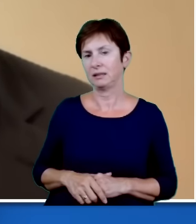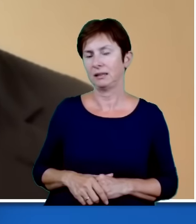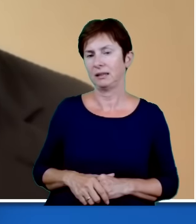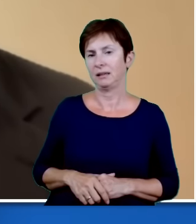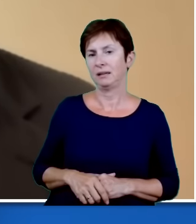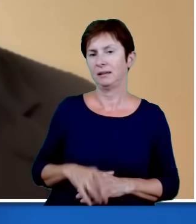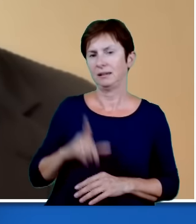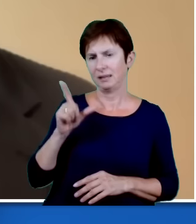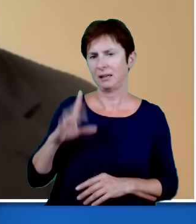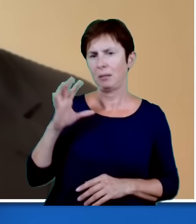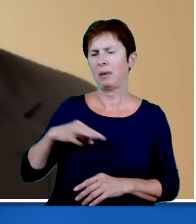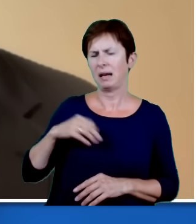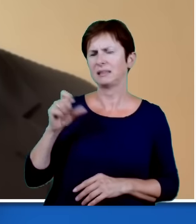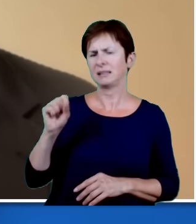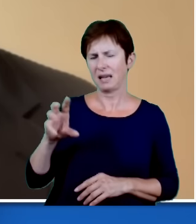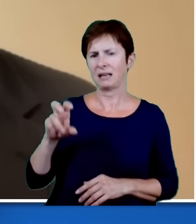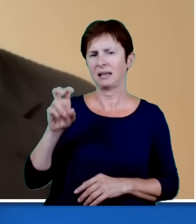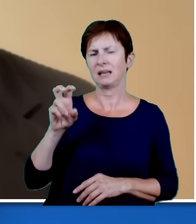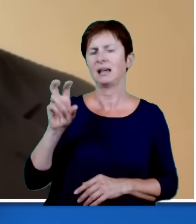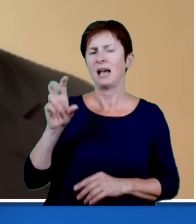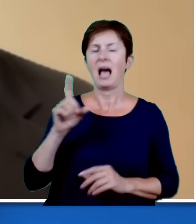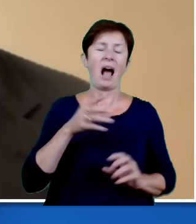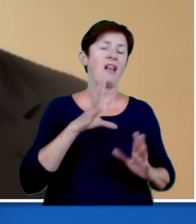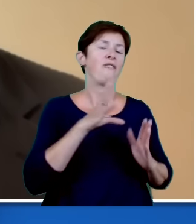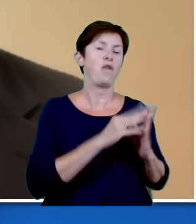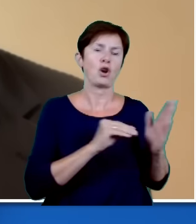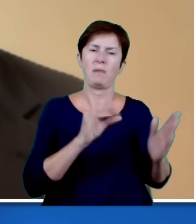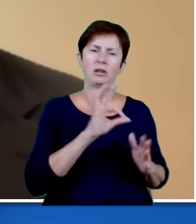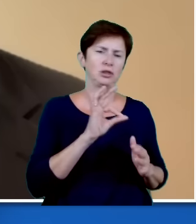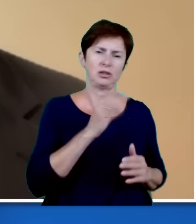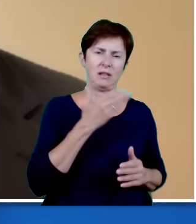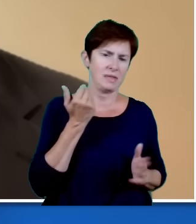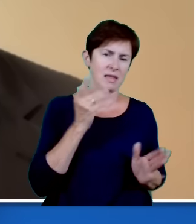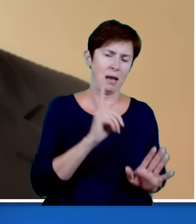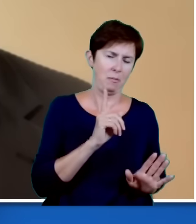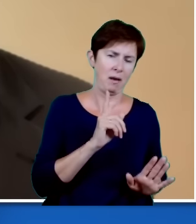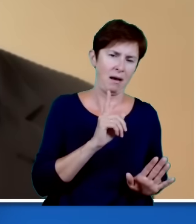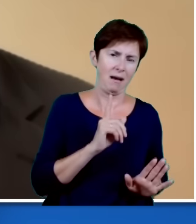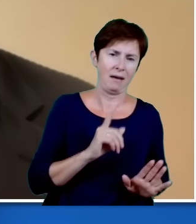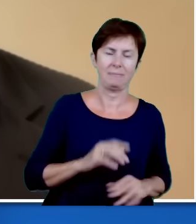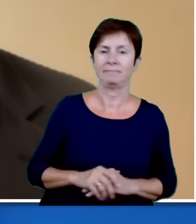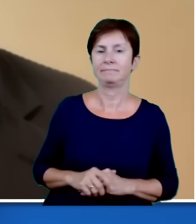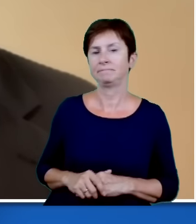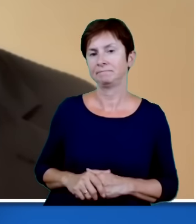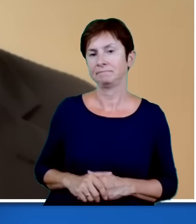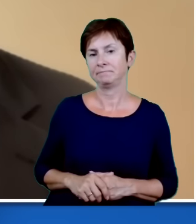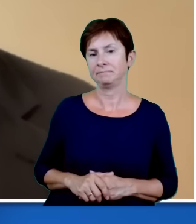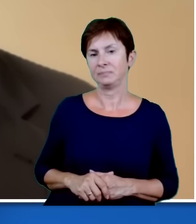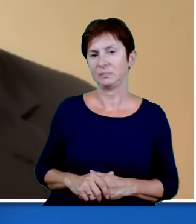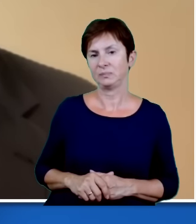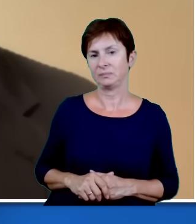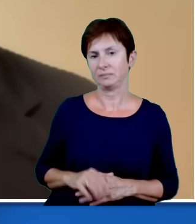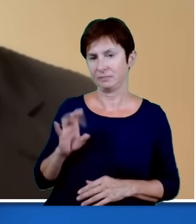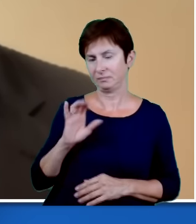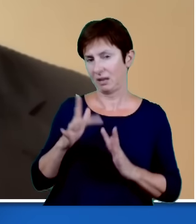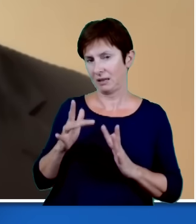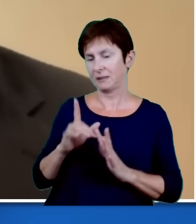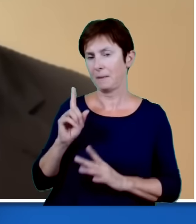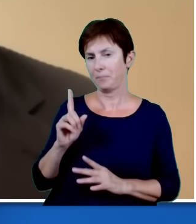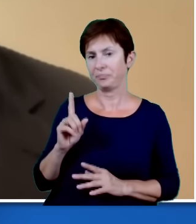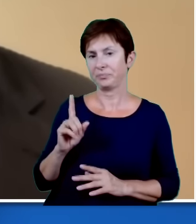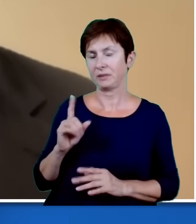oczywiście faworytką ale dopóki formalnie ta decyzja nie nastąpi to jej po prostu nie ma tak ma pani rację ale o